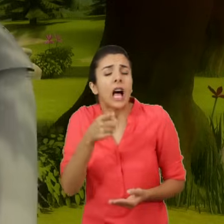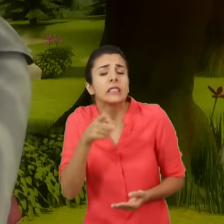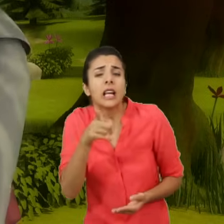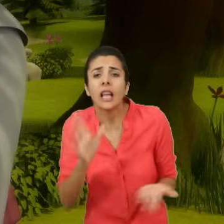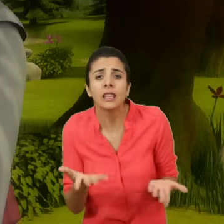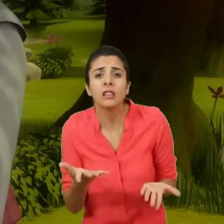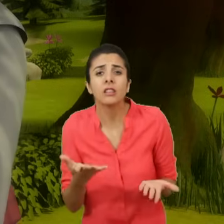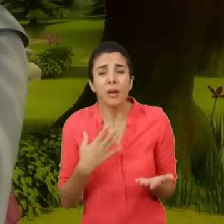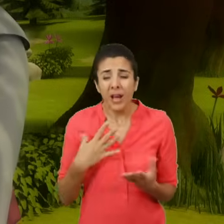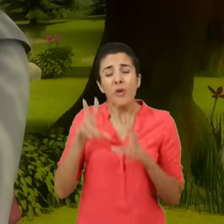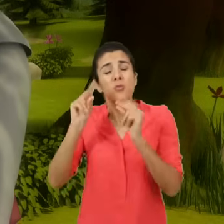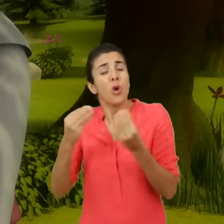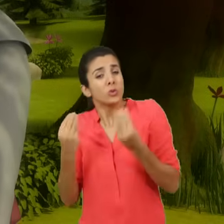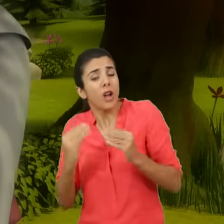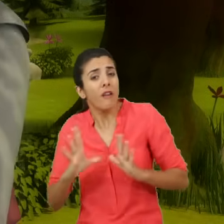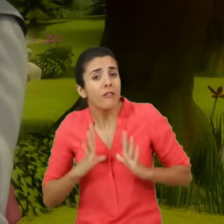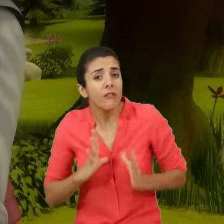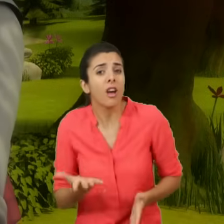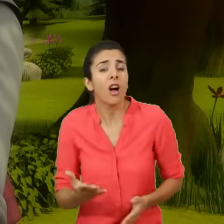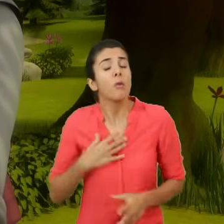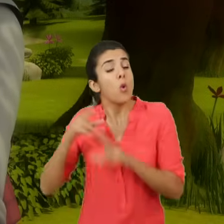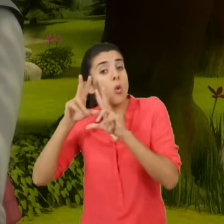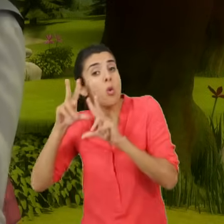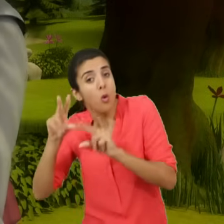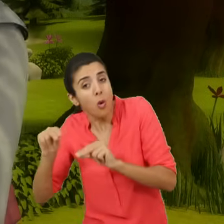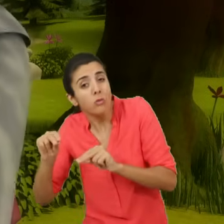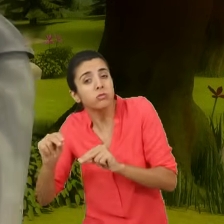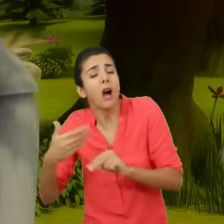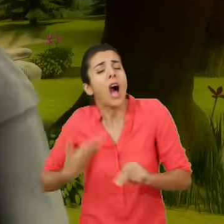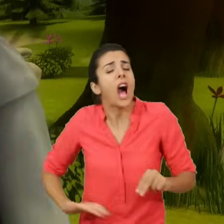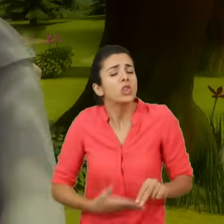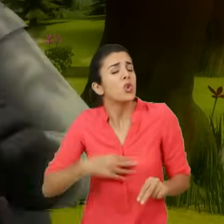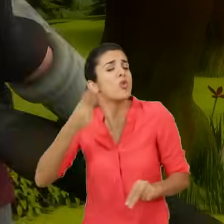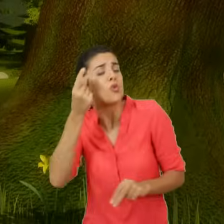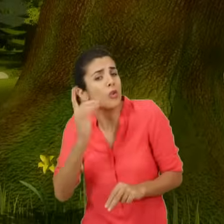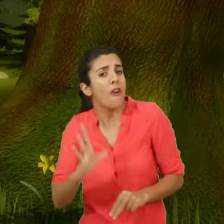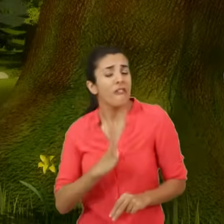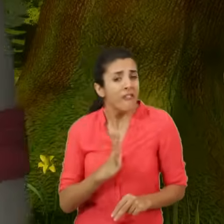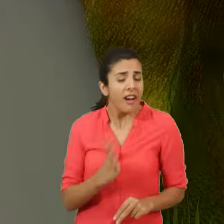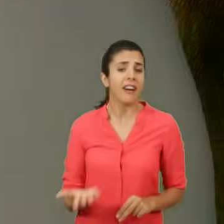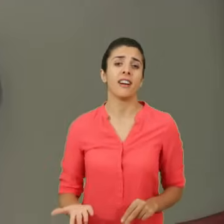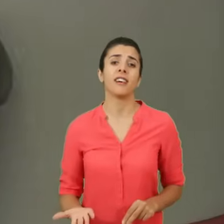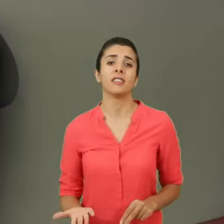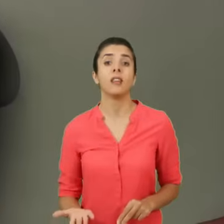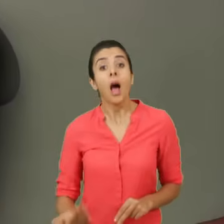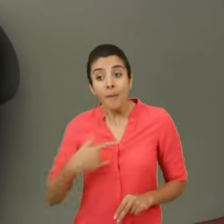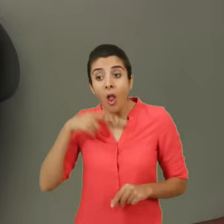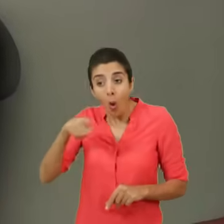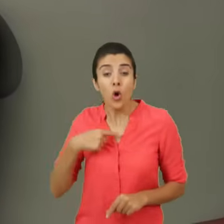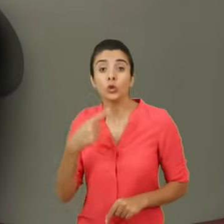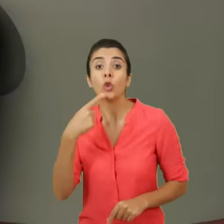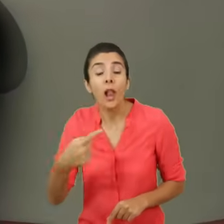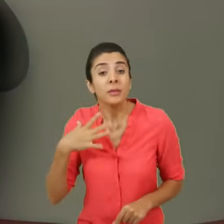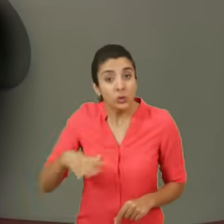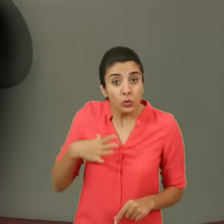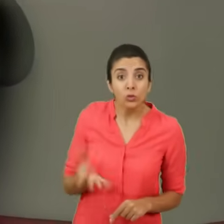Sen! Ne güzel uyuyordum. Uyurken açlığımı unutuyordum. Ben de onu söyleyecektim